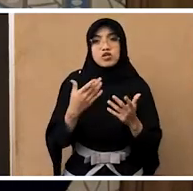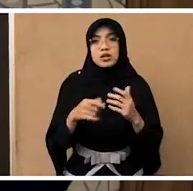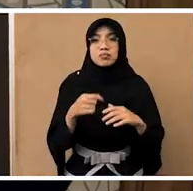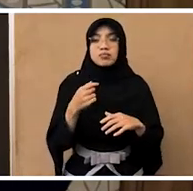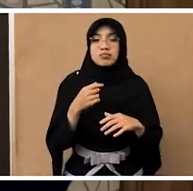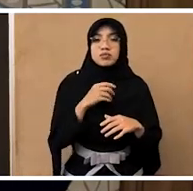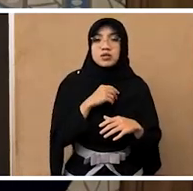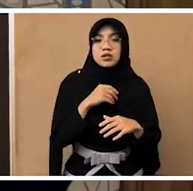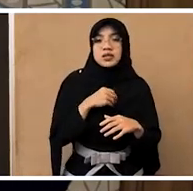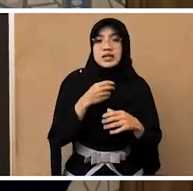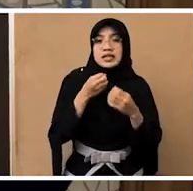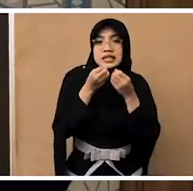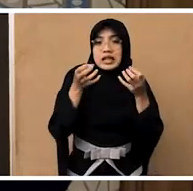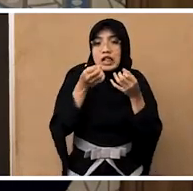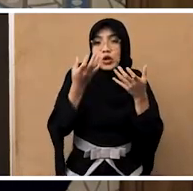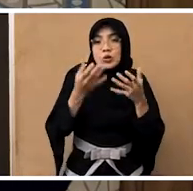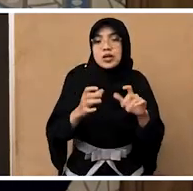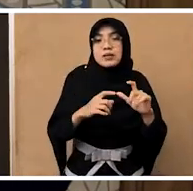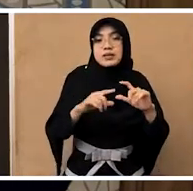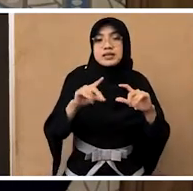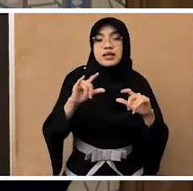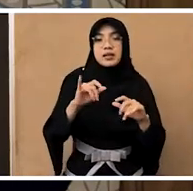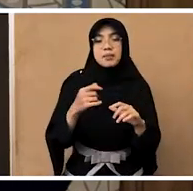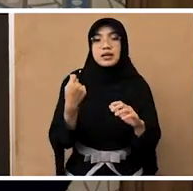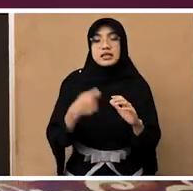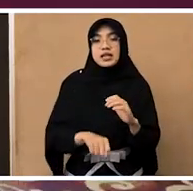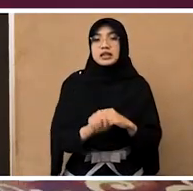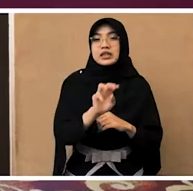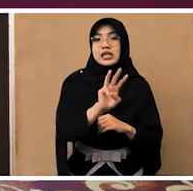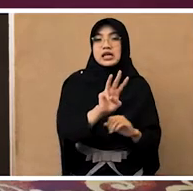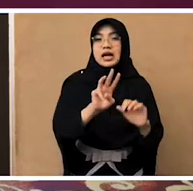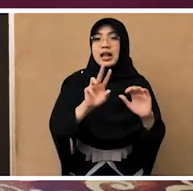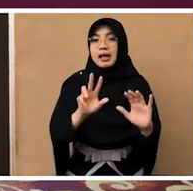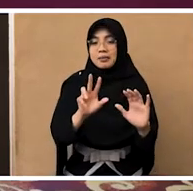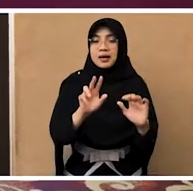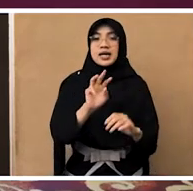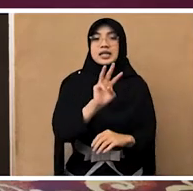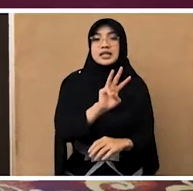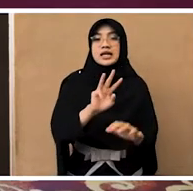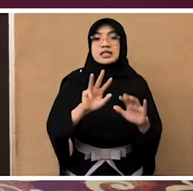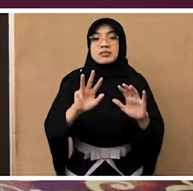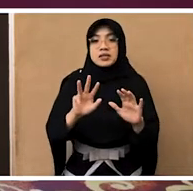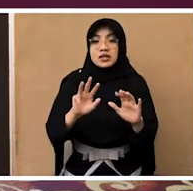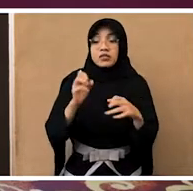meneruskan yang dijelaskan Mas Harley itu ada di pasal 38 dan pasal 39